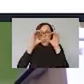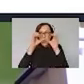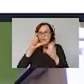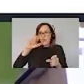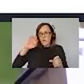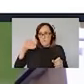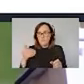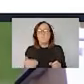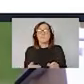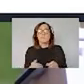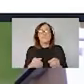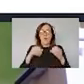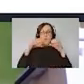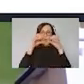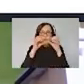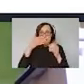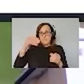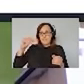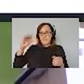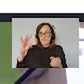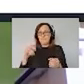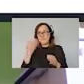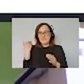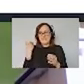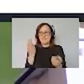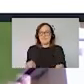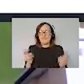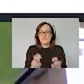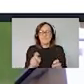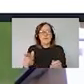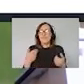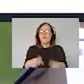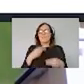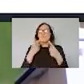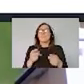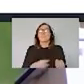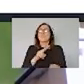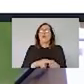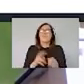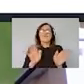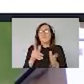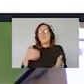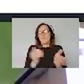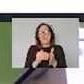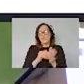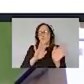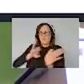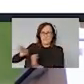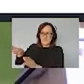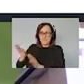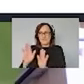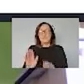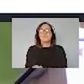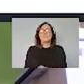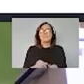też znacie. Google Meet od niedawna, też nie chcę Państwu teraz podawać dat, bo to zupełnie mi giną te daty całkowicie.